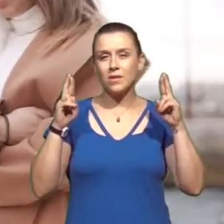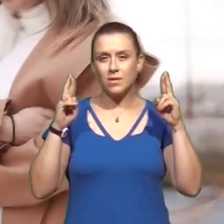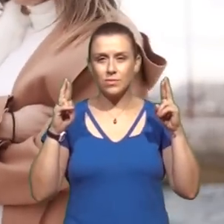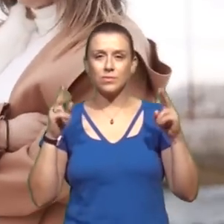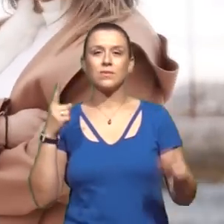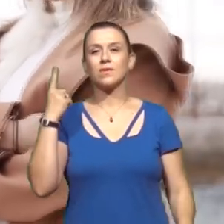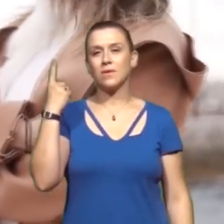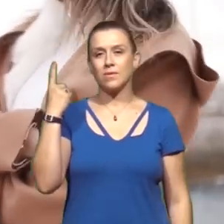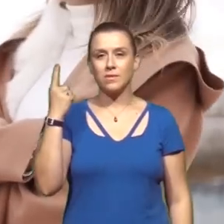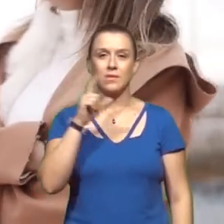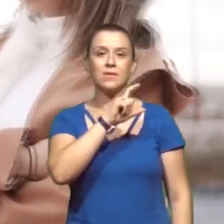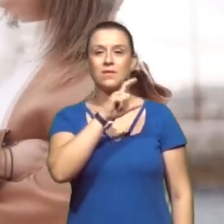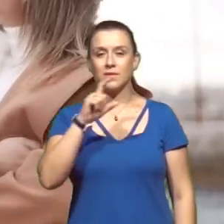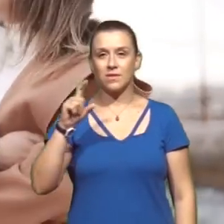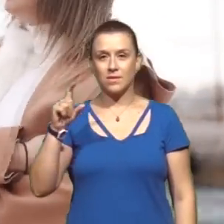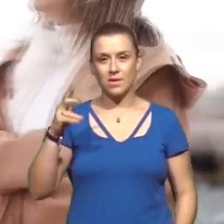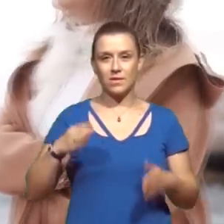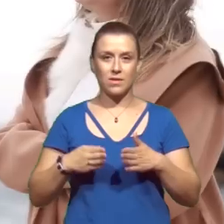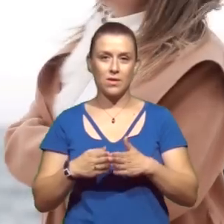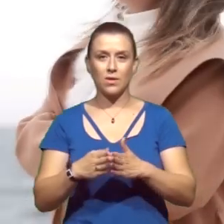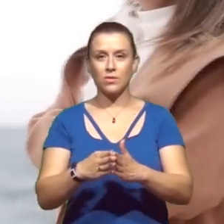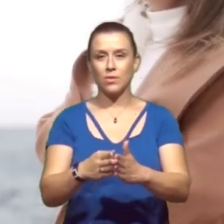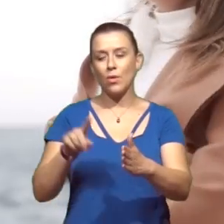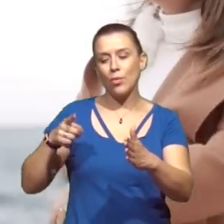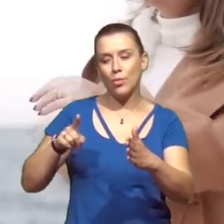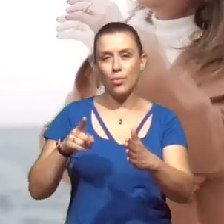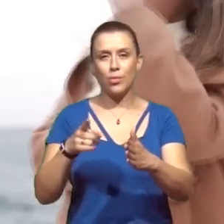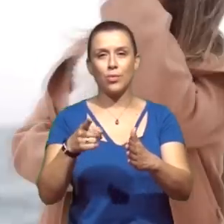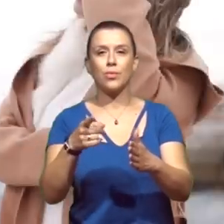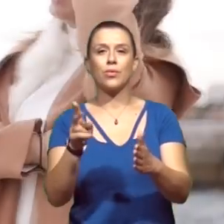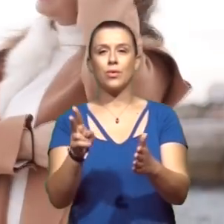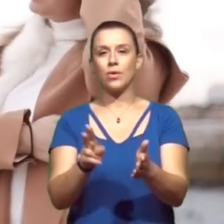Θα κρατούσε μια εβδομάδα το